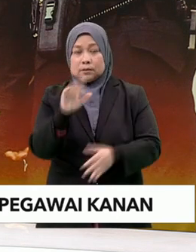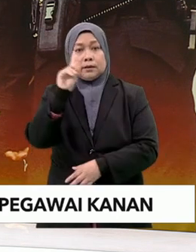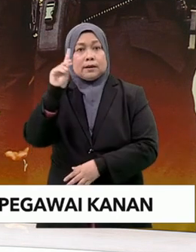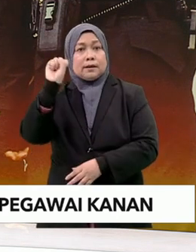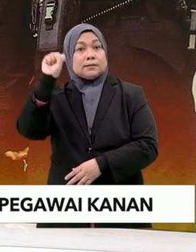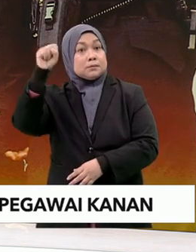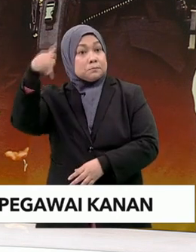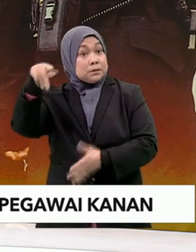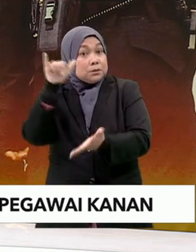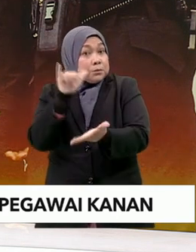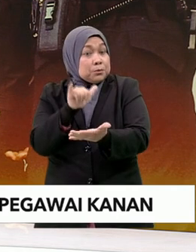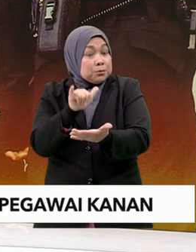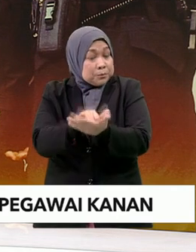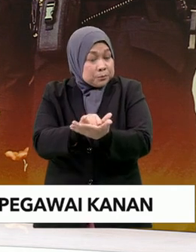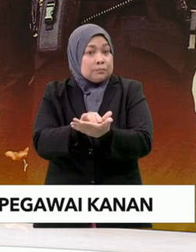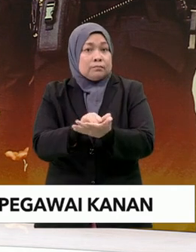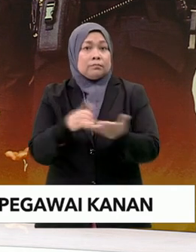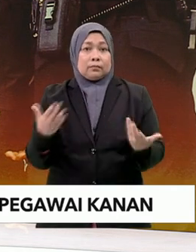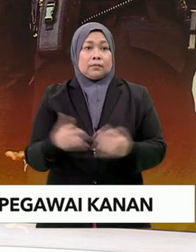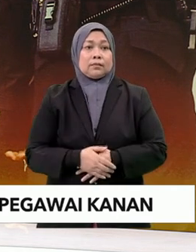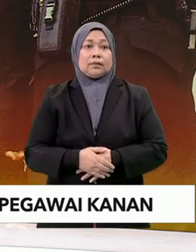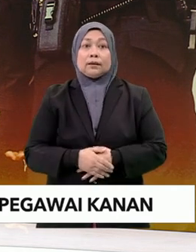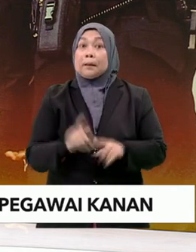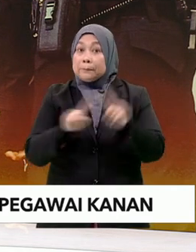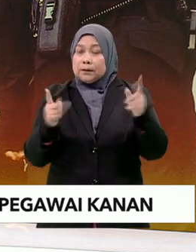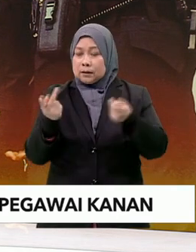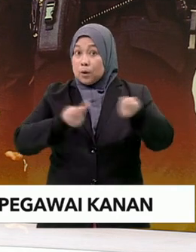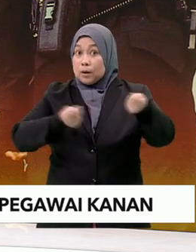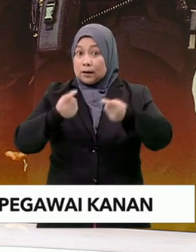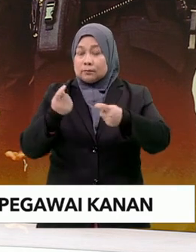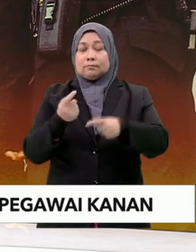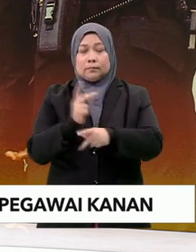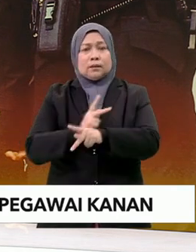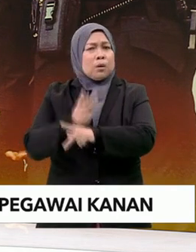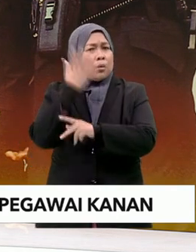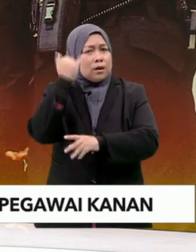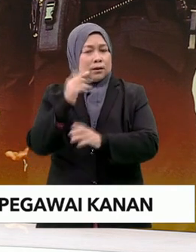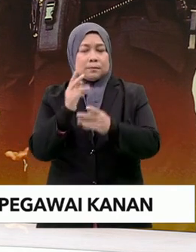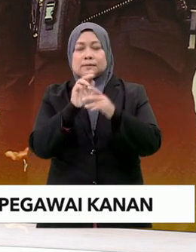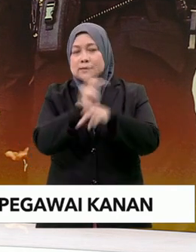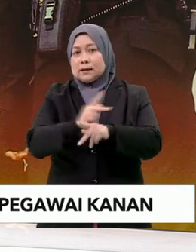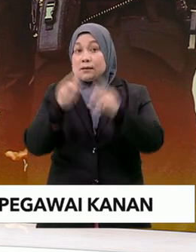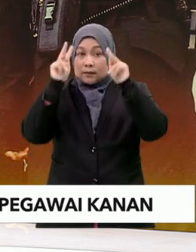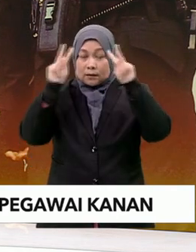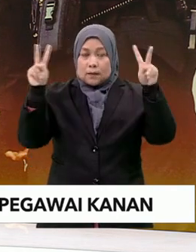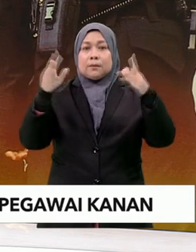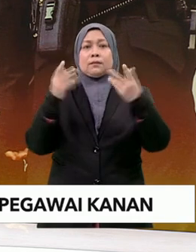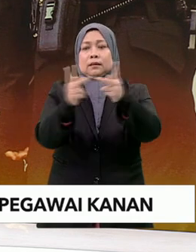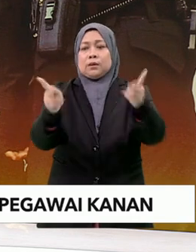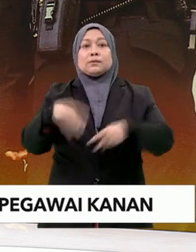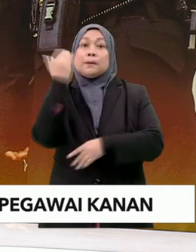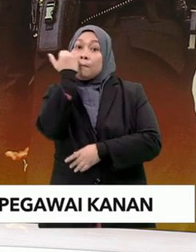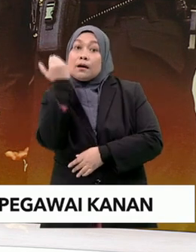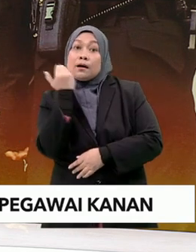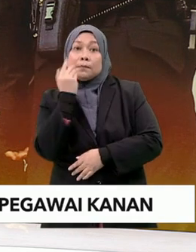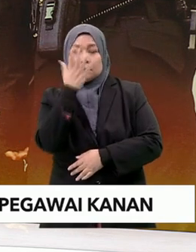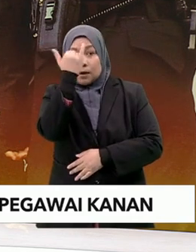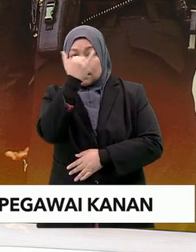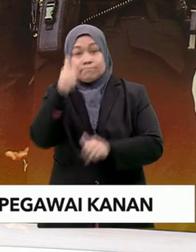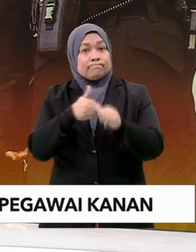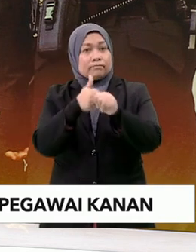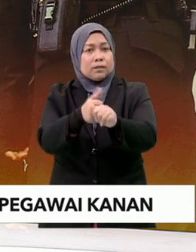Deputi superintendent atau DSP itu sebaliknya kawalan ketat diambil untuk menjaga ketenteraman awam di kawasan mahkamah susulan